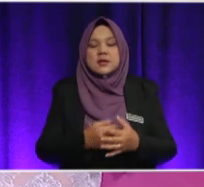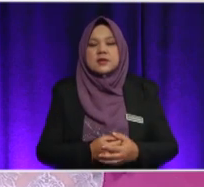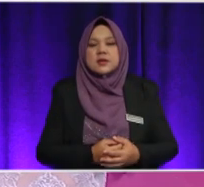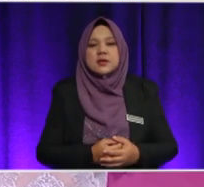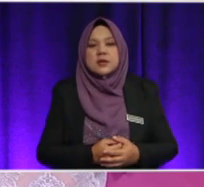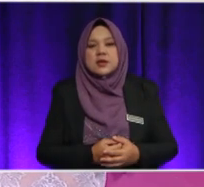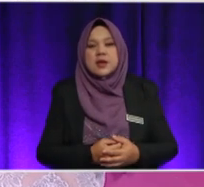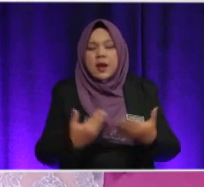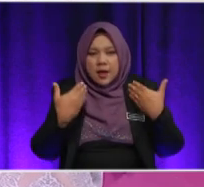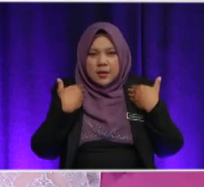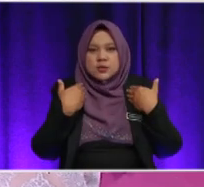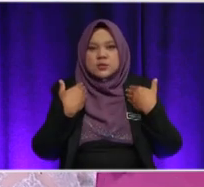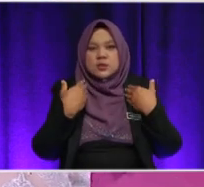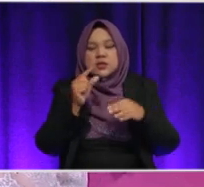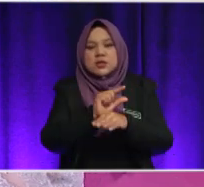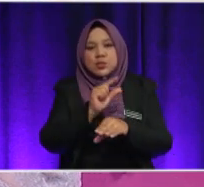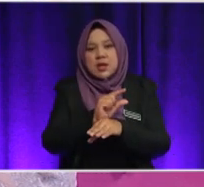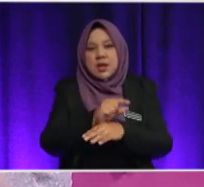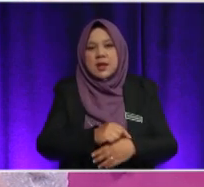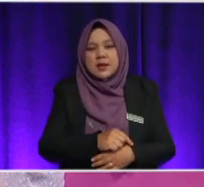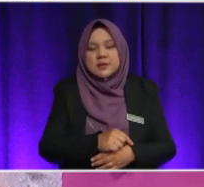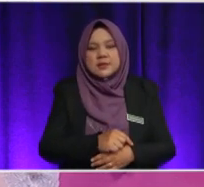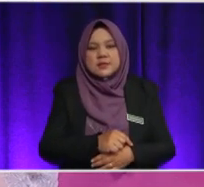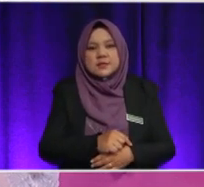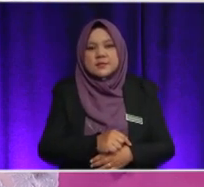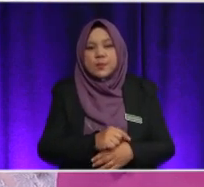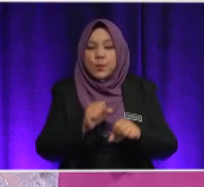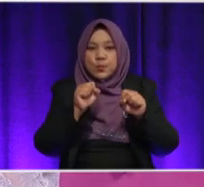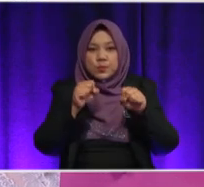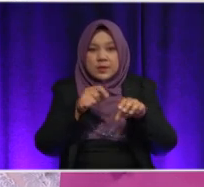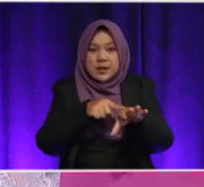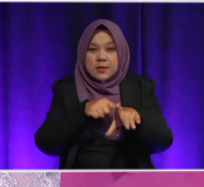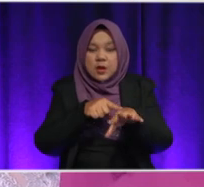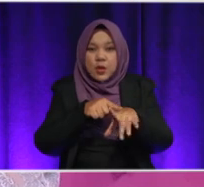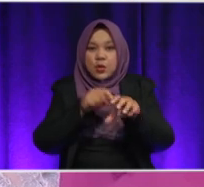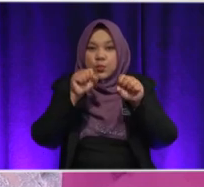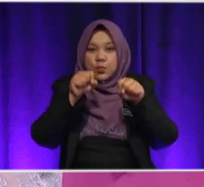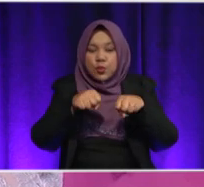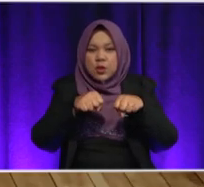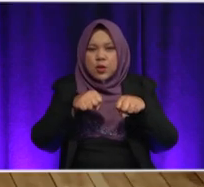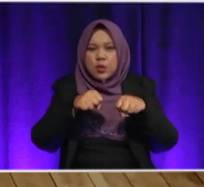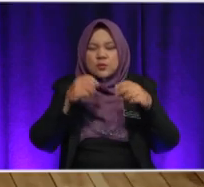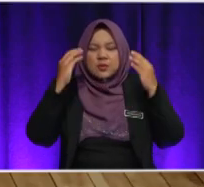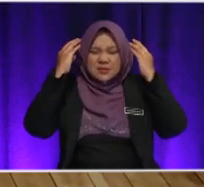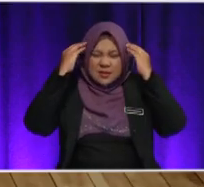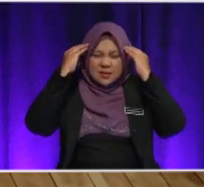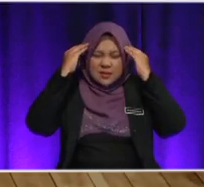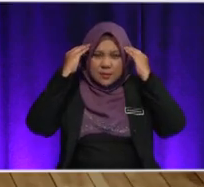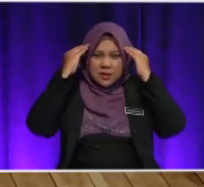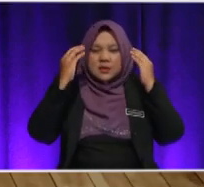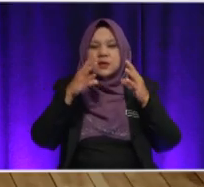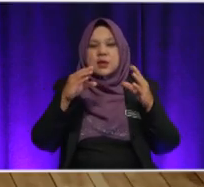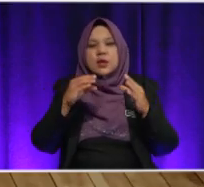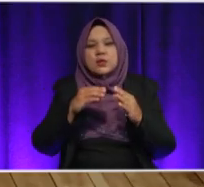ada juga kebaikan dia yaitu daunnya kita boleh melegegkan sakit kepala dan merawat